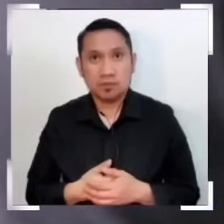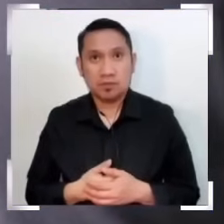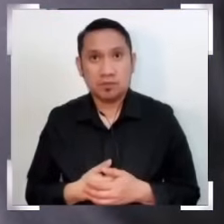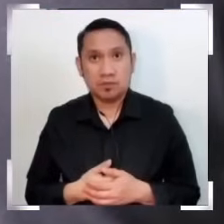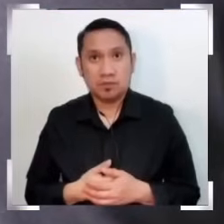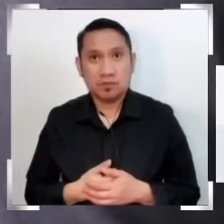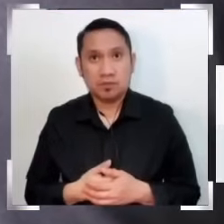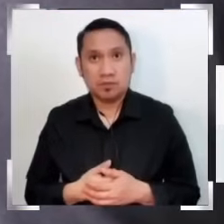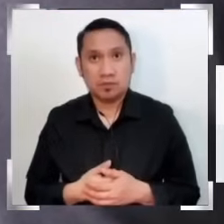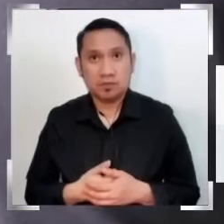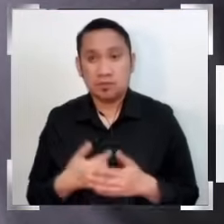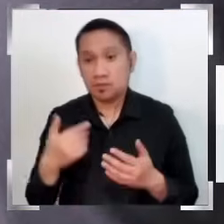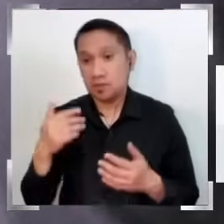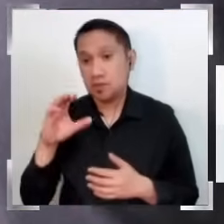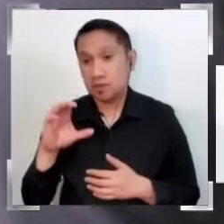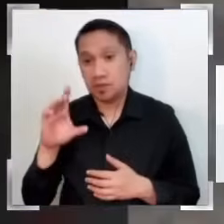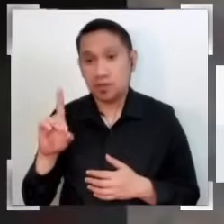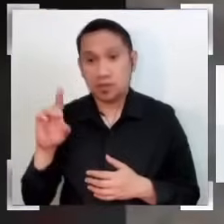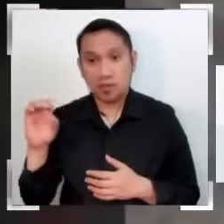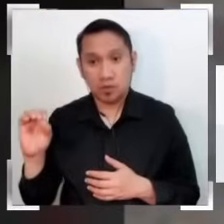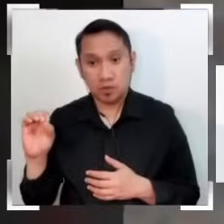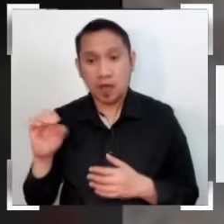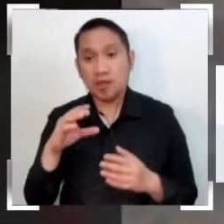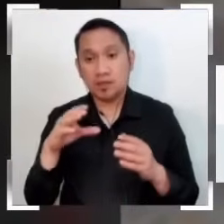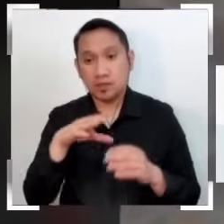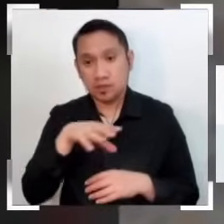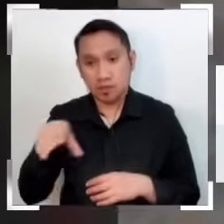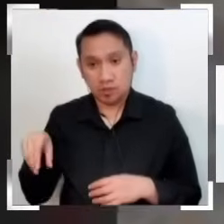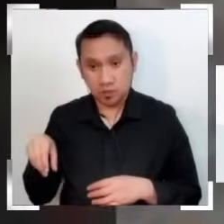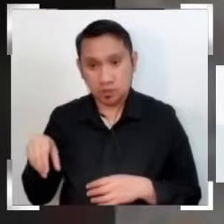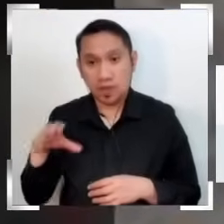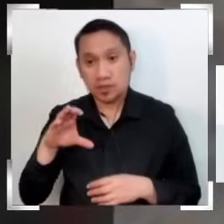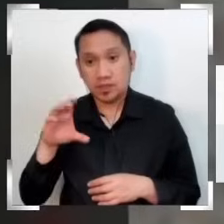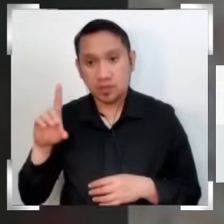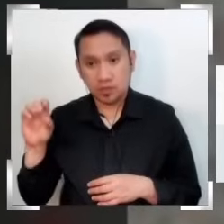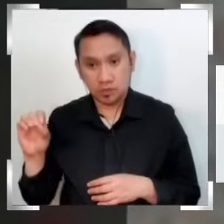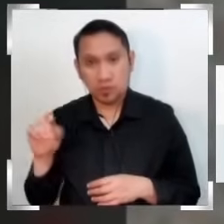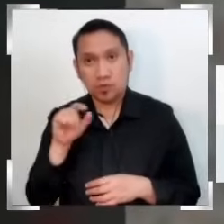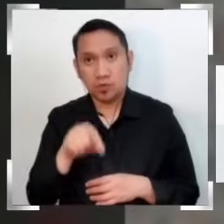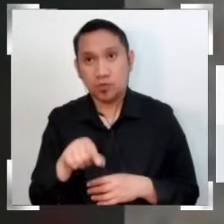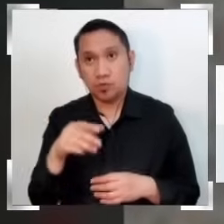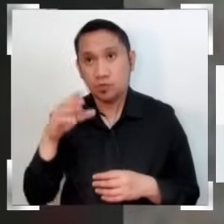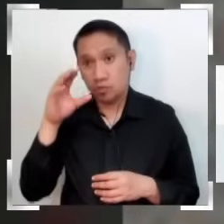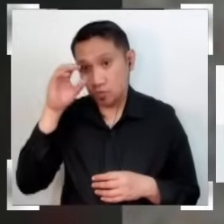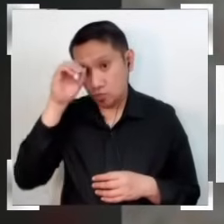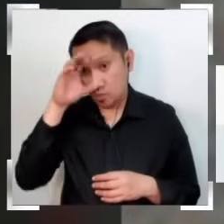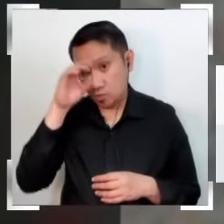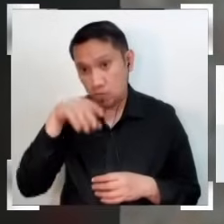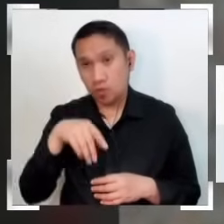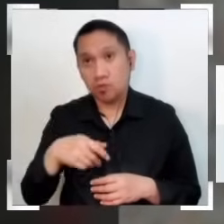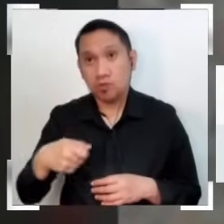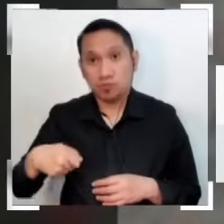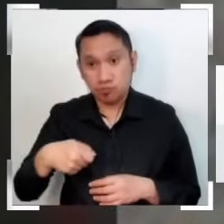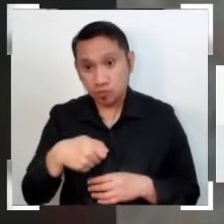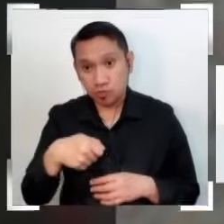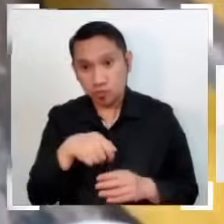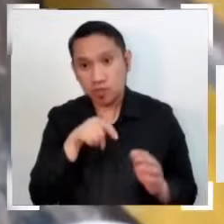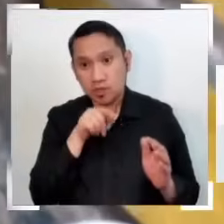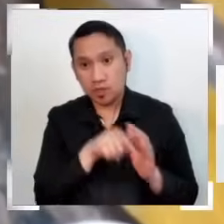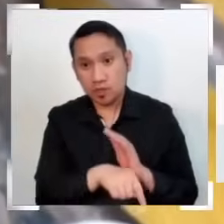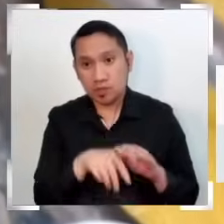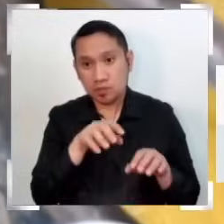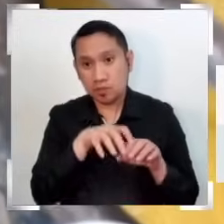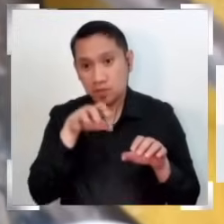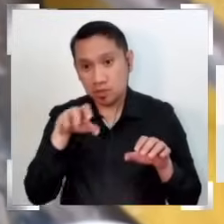Sa Cagayan de Oro City naman, kalabos ang isang lolo matapos pagsasaksakin at mapatay ang kanyang kapitbahay. Base sa